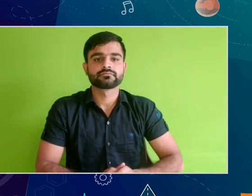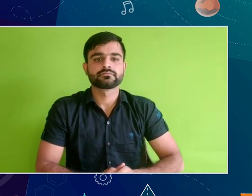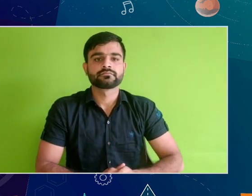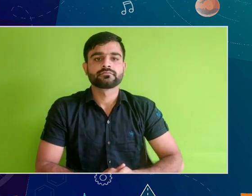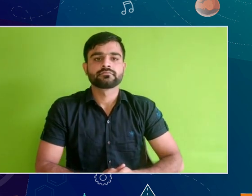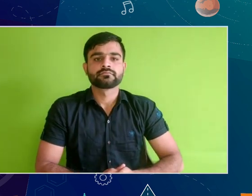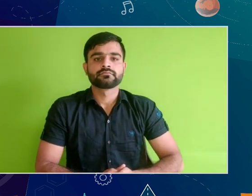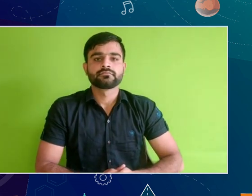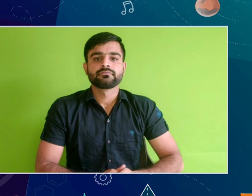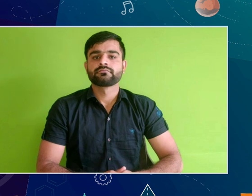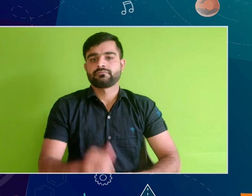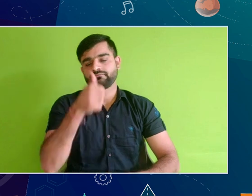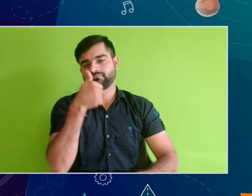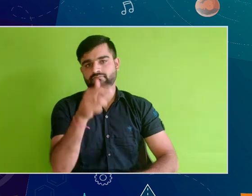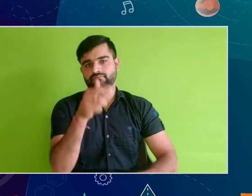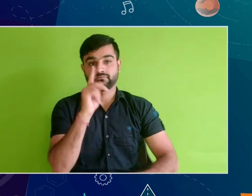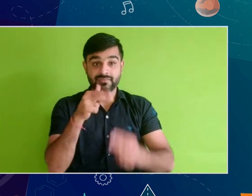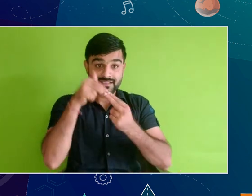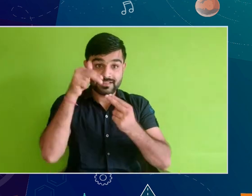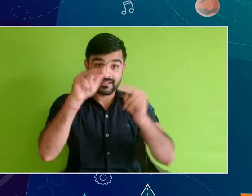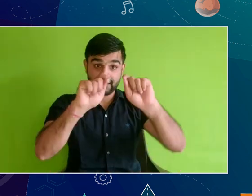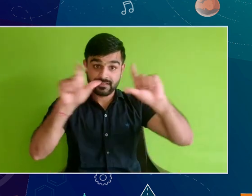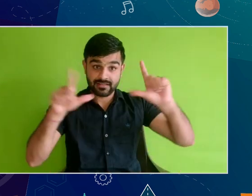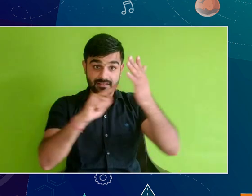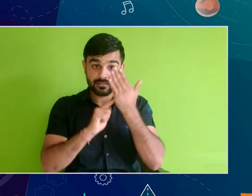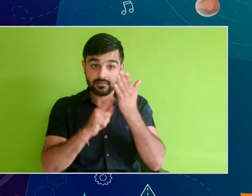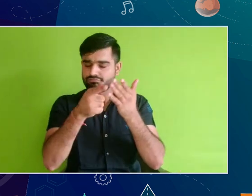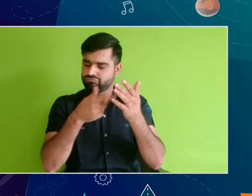ऑलराइट, चलिए जब तक स्टोरी हमारे सामने आ रही है, यस आई थिंक आर वी रेडी।